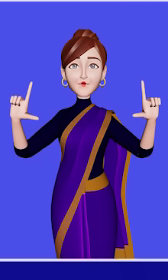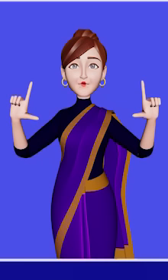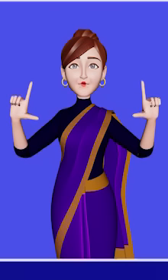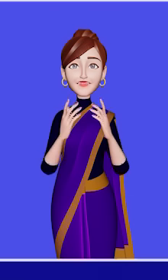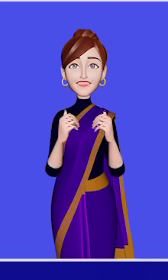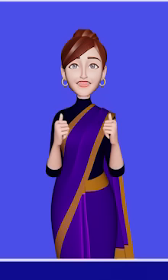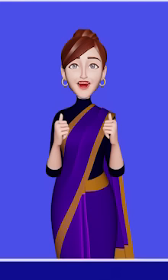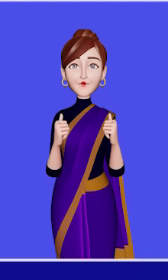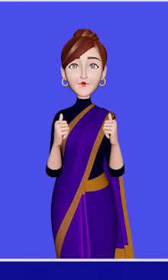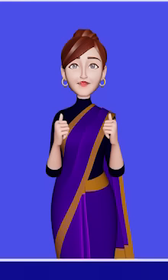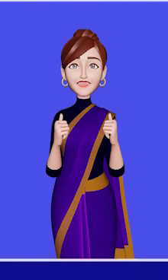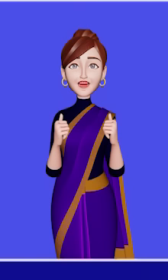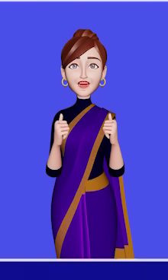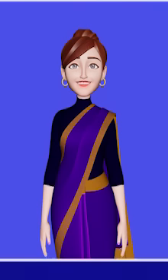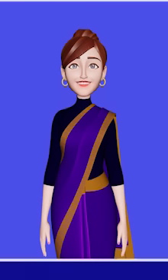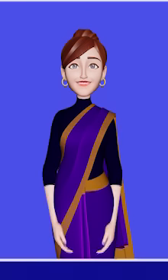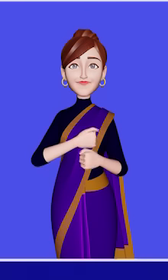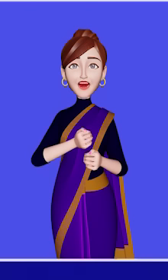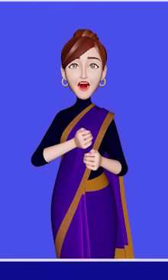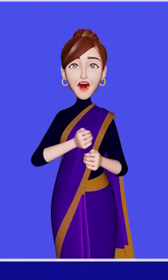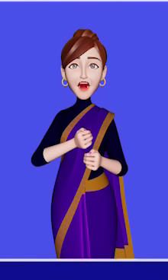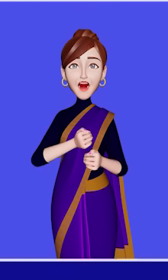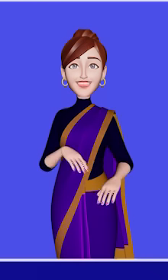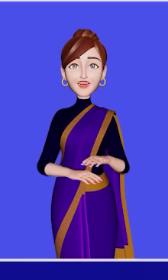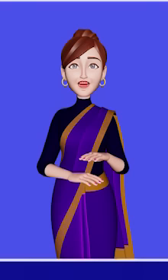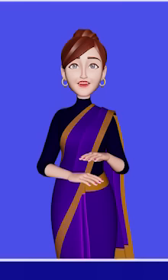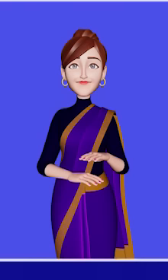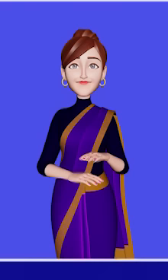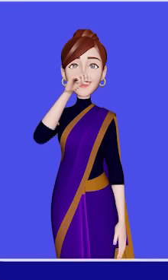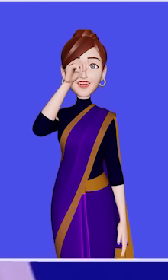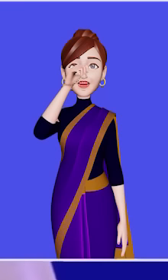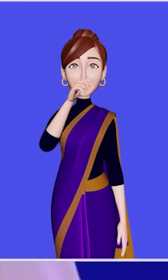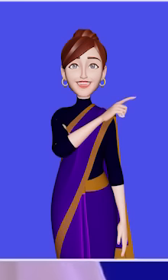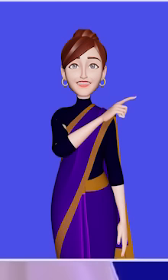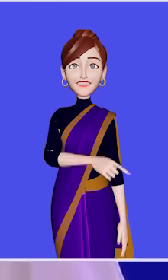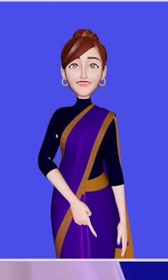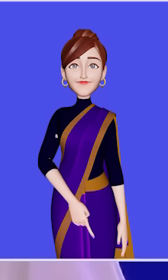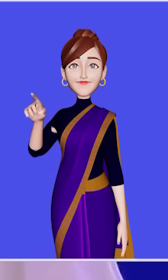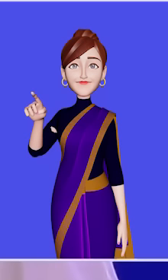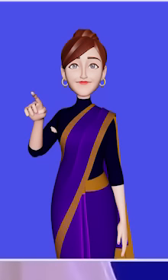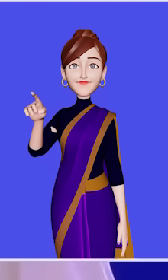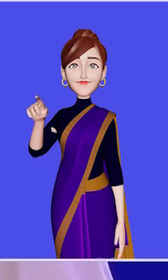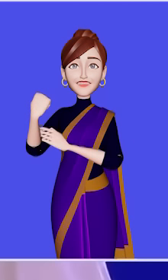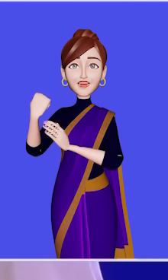खासकर यंग टैलेंट बहुत बड़ी संख्या में आया है।